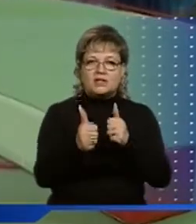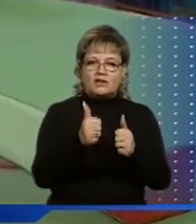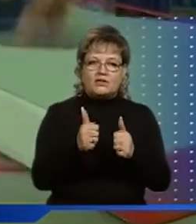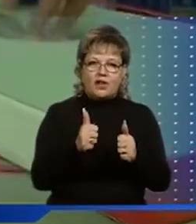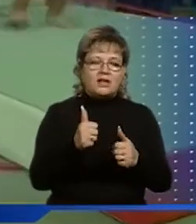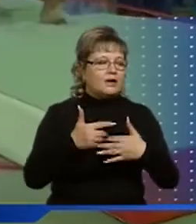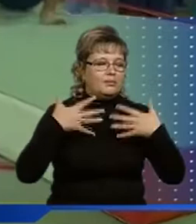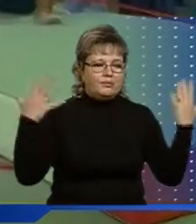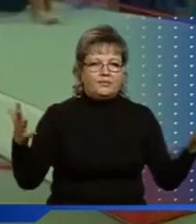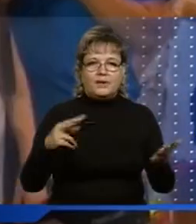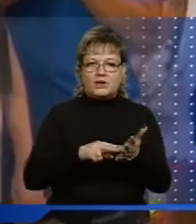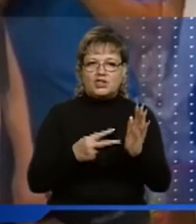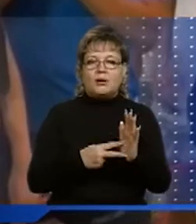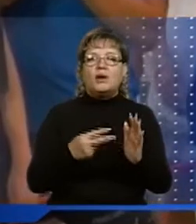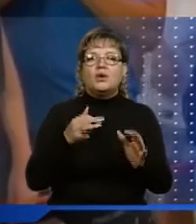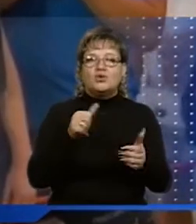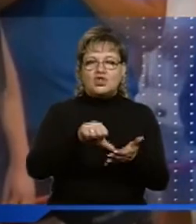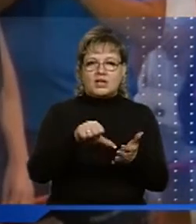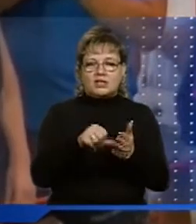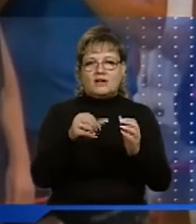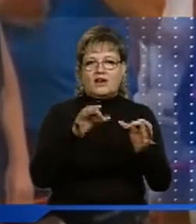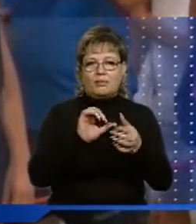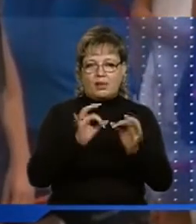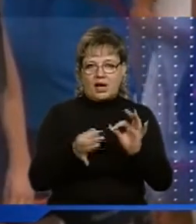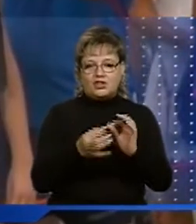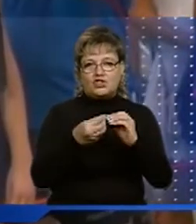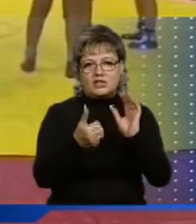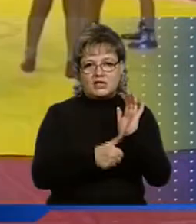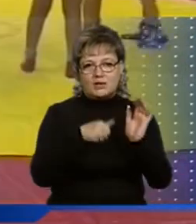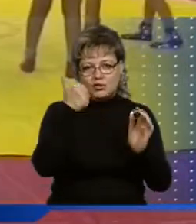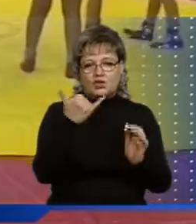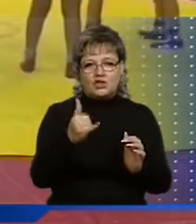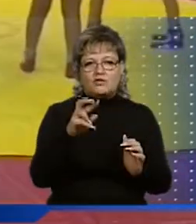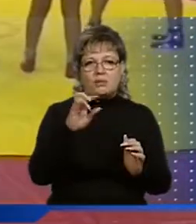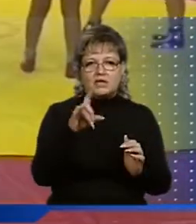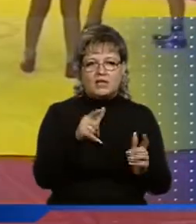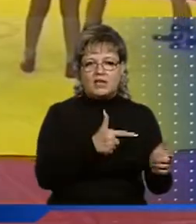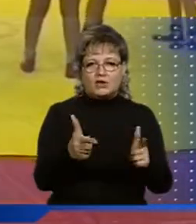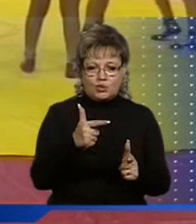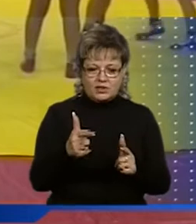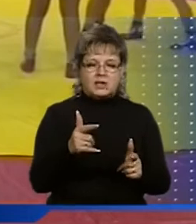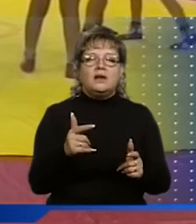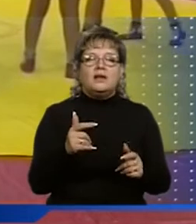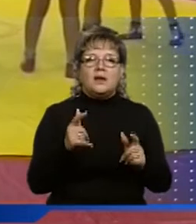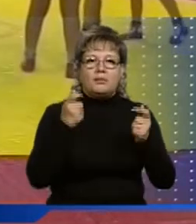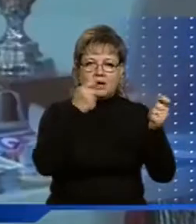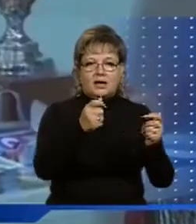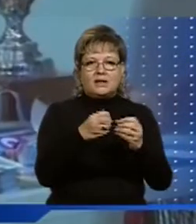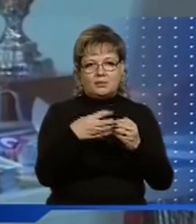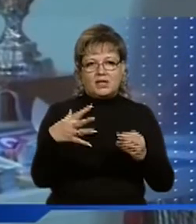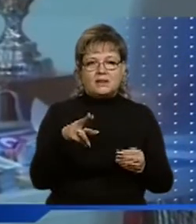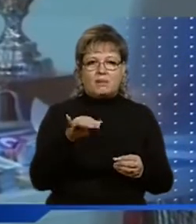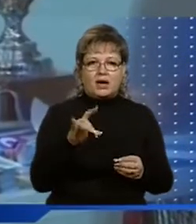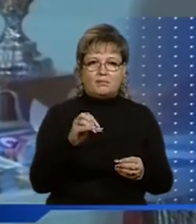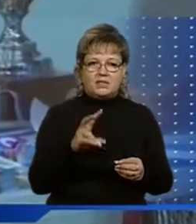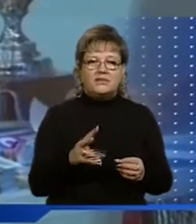соревнованиях планетарного масштаба. К участию в Олимпиаде 2016 в Бразилии сейчас готовятся 76 донских олимпийцев и 15